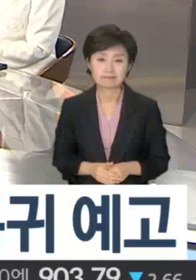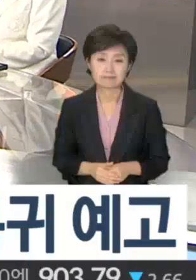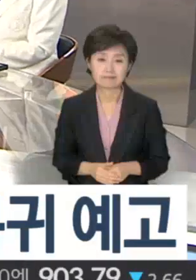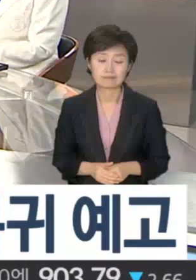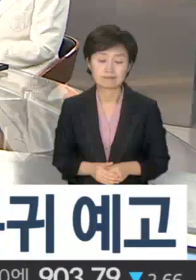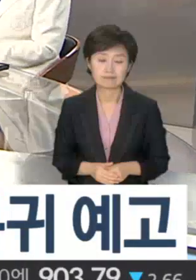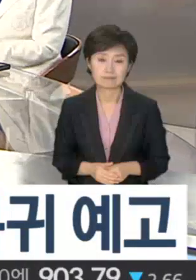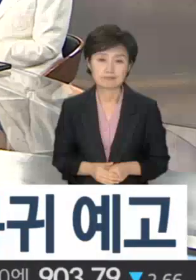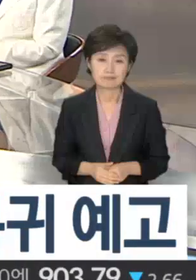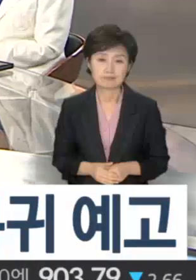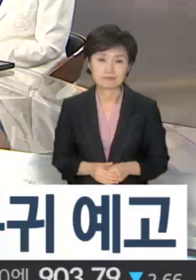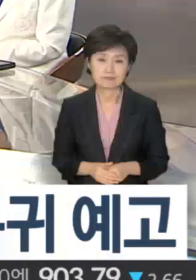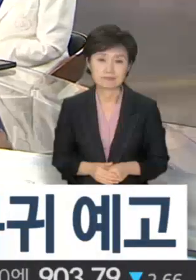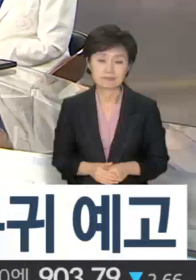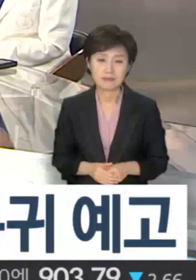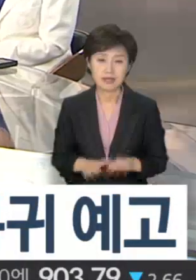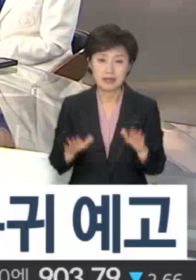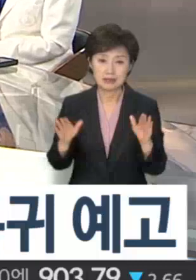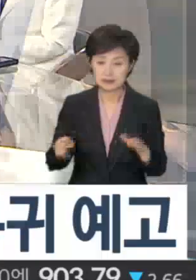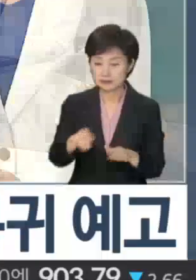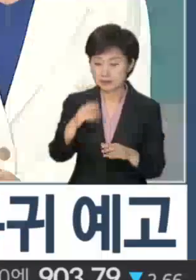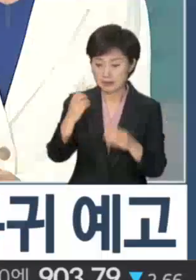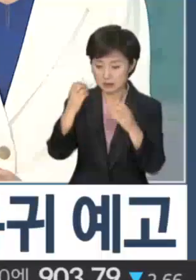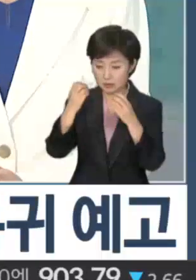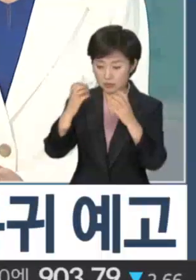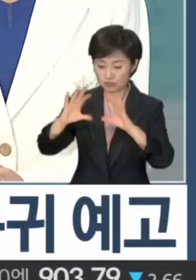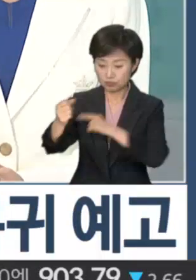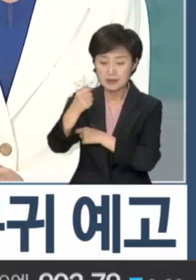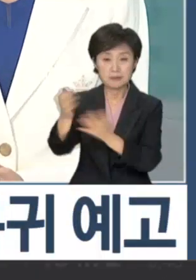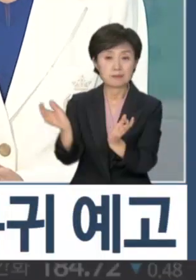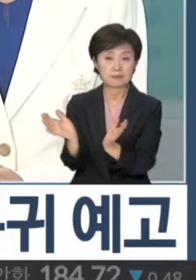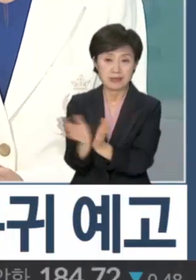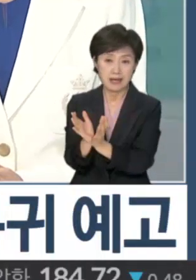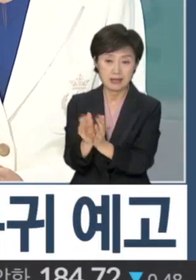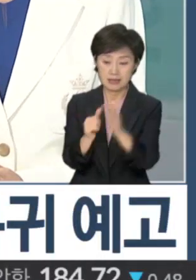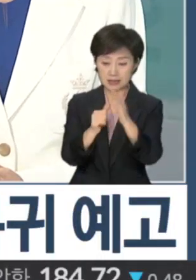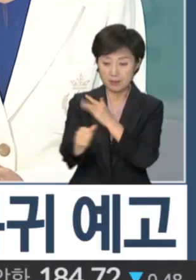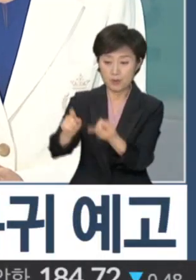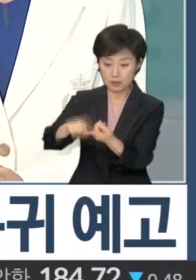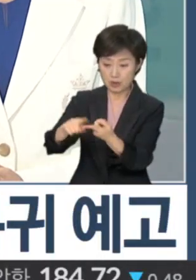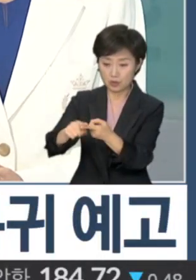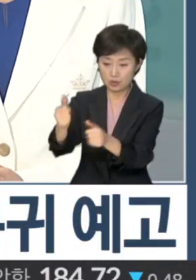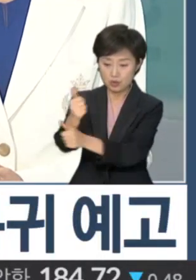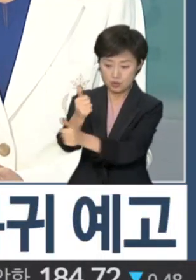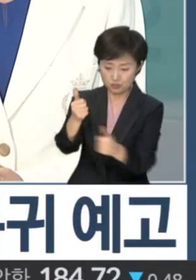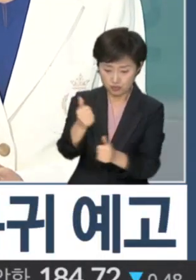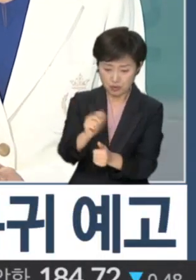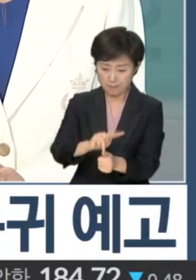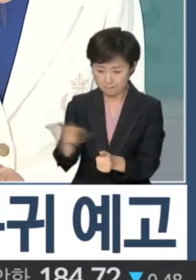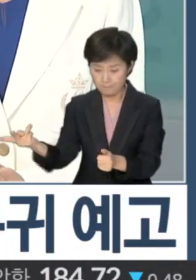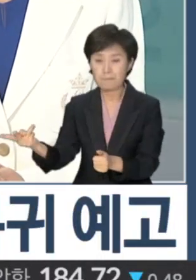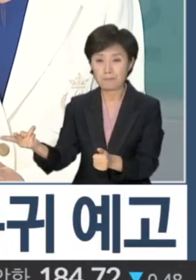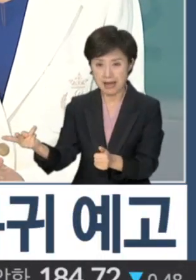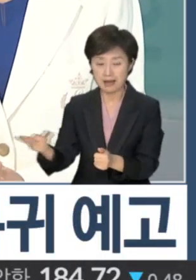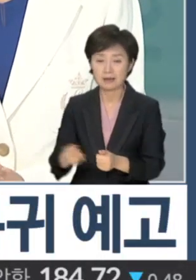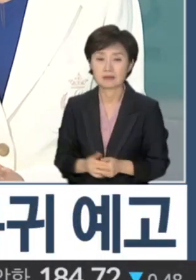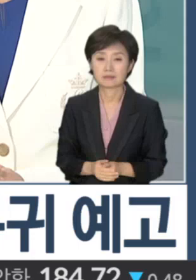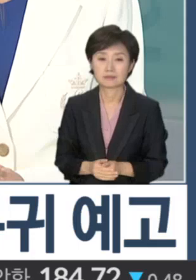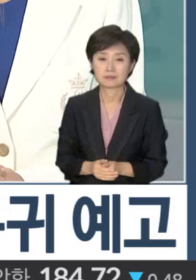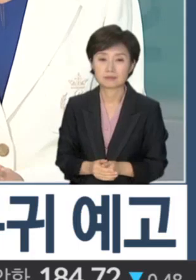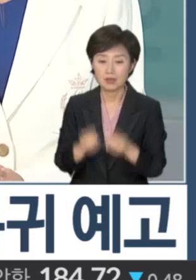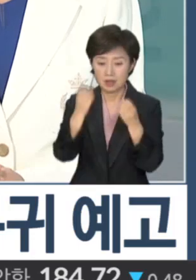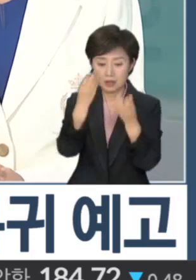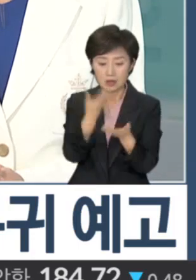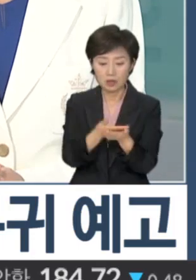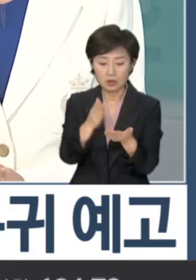드려봐야겠는데요. 이제 새롭게 주 당직자들을 이제 개편을 하고 변화를 시작을 했습니다만 지금